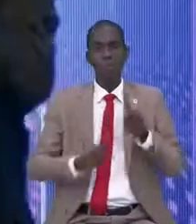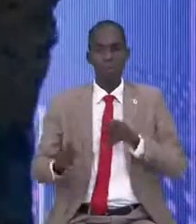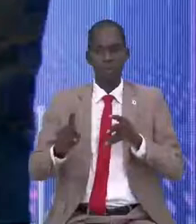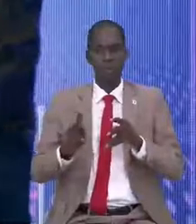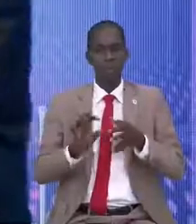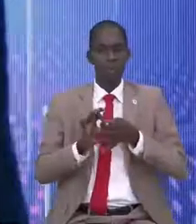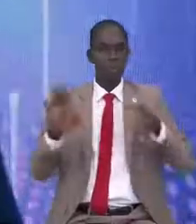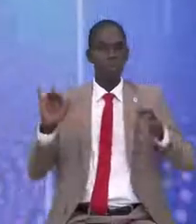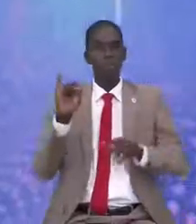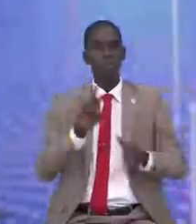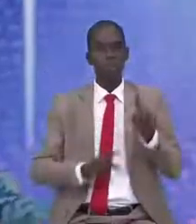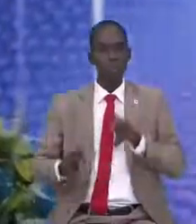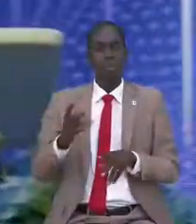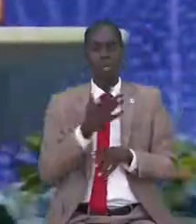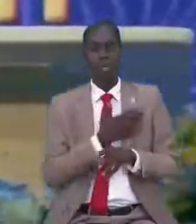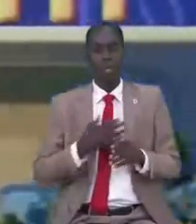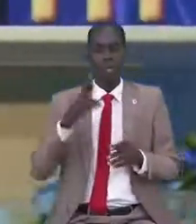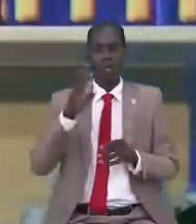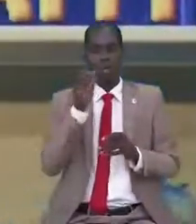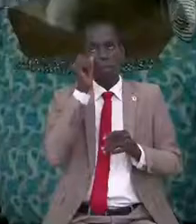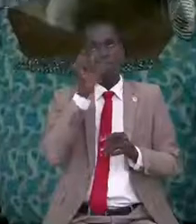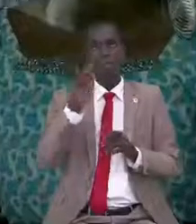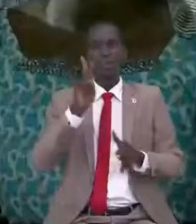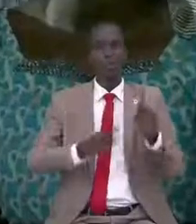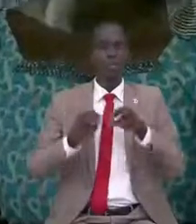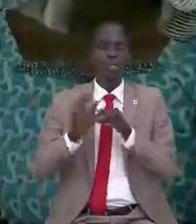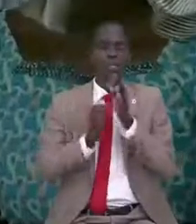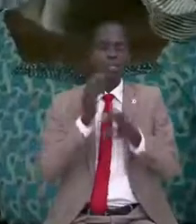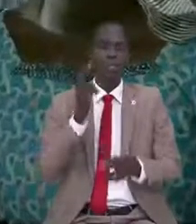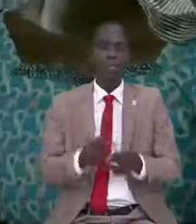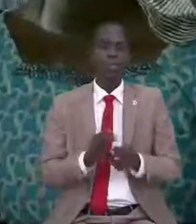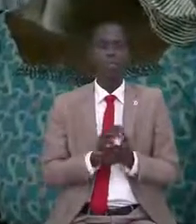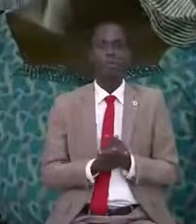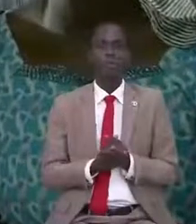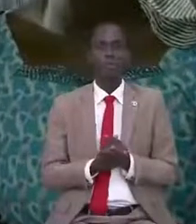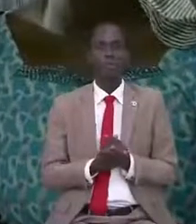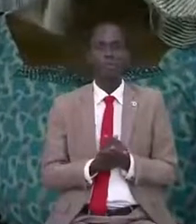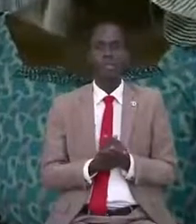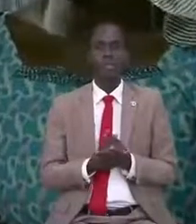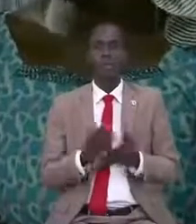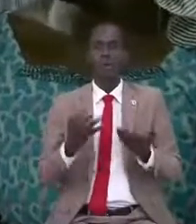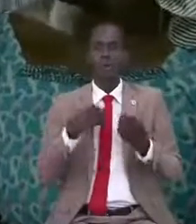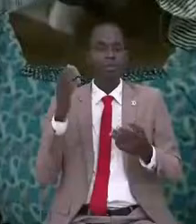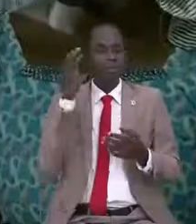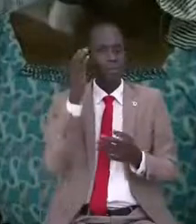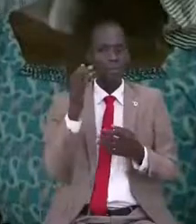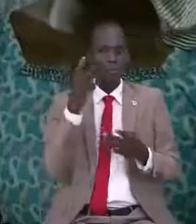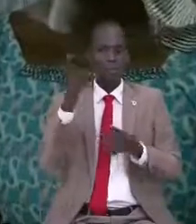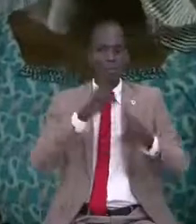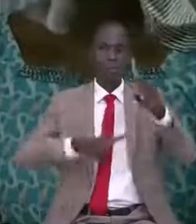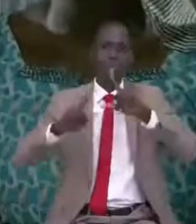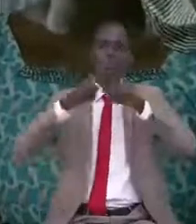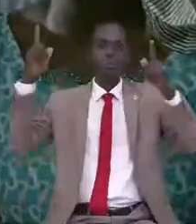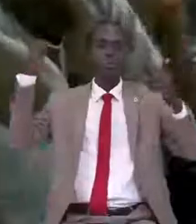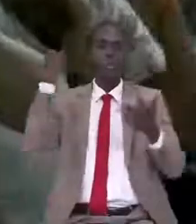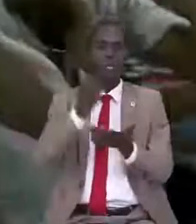gens, en secourant les gens, en ramenant les gens, en réveillant les gens au nom de Jésus-Christ. Que j'attende